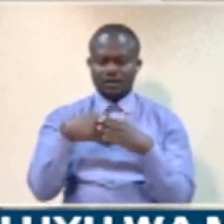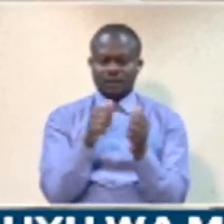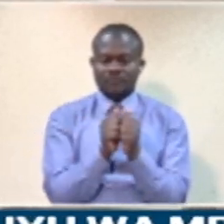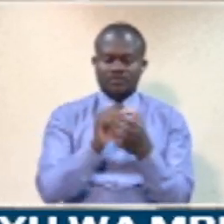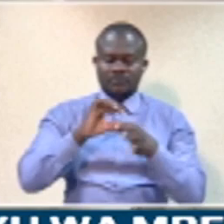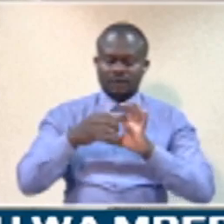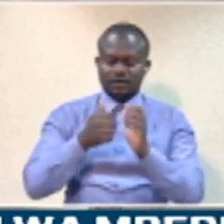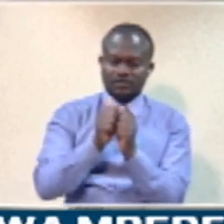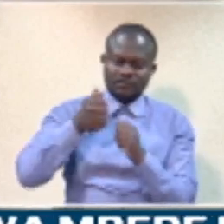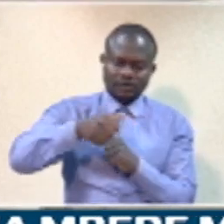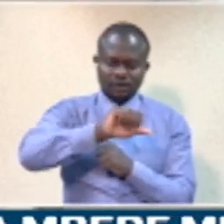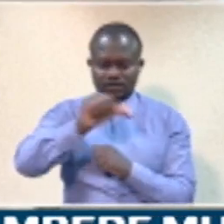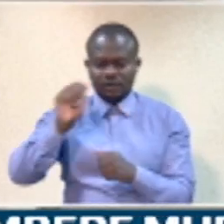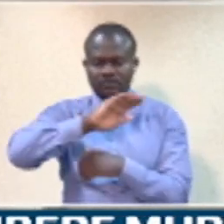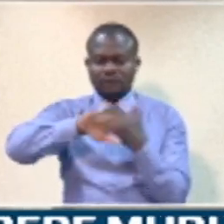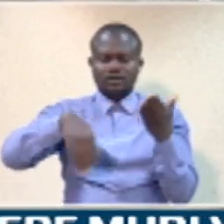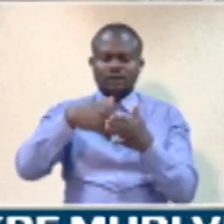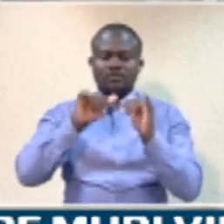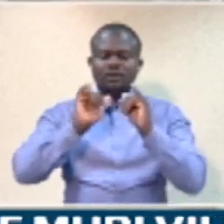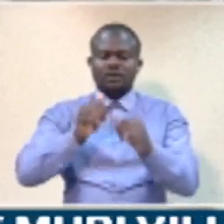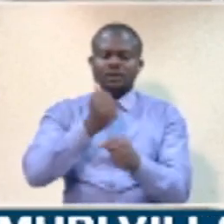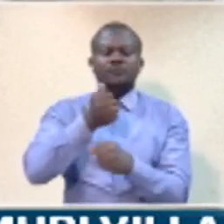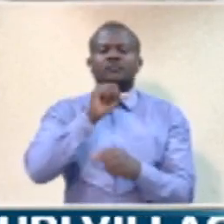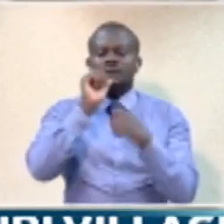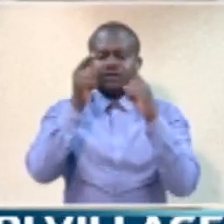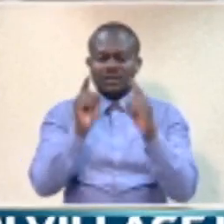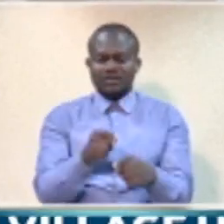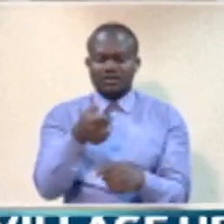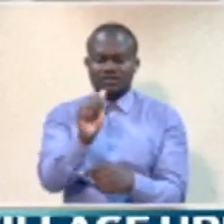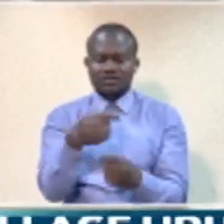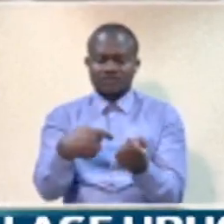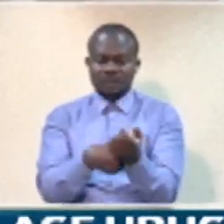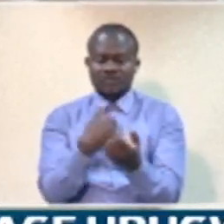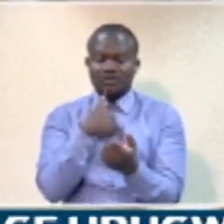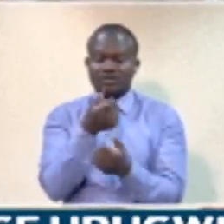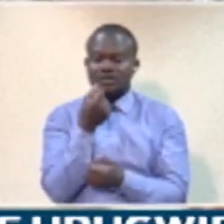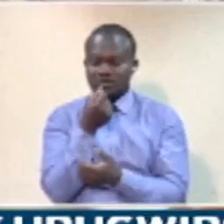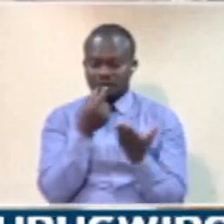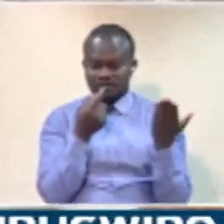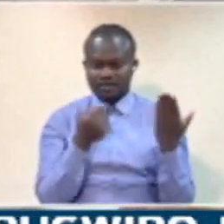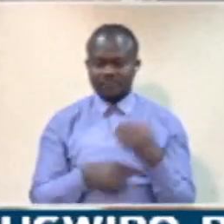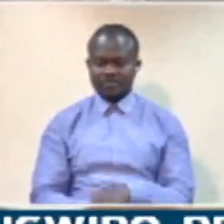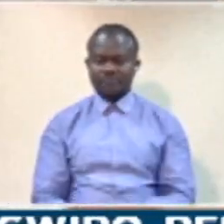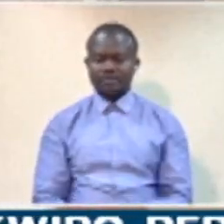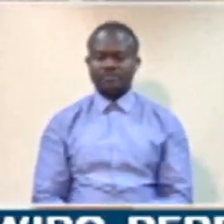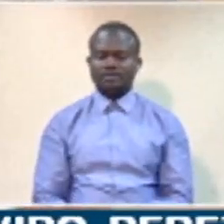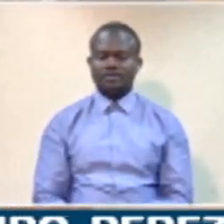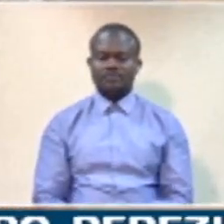y'ubufatanye nazo utundi dusigaye ngo nuko abikorera batarahageze izo farumasi zifite iyo miti Jean Paul Turatsinze i Kigali.